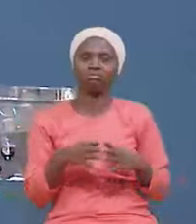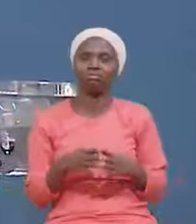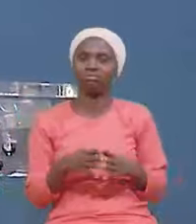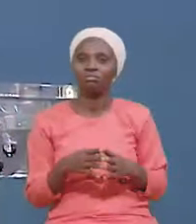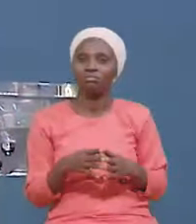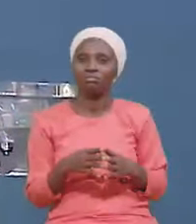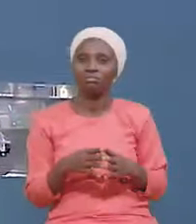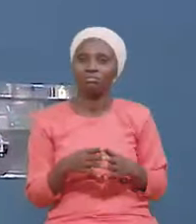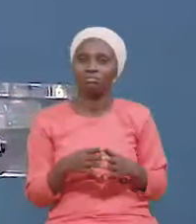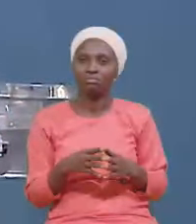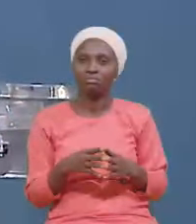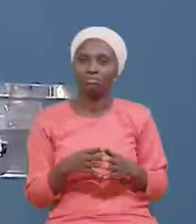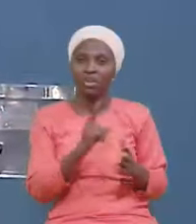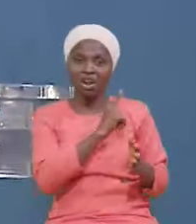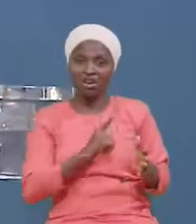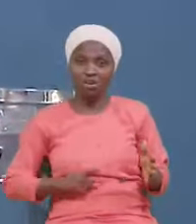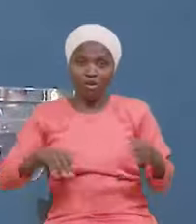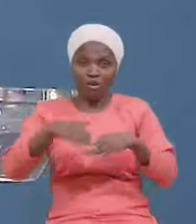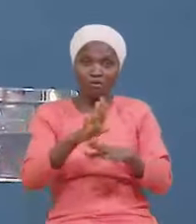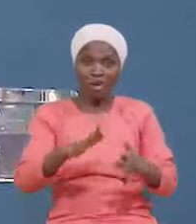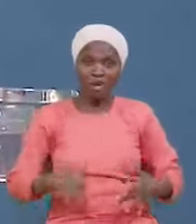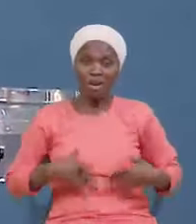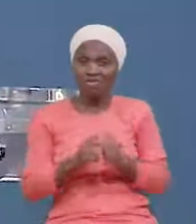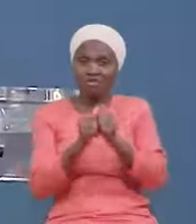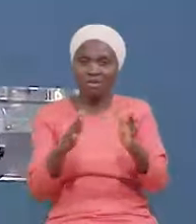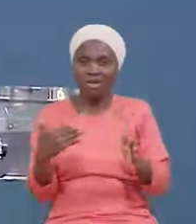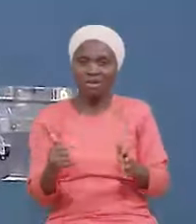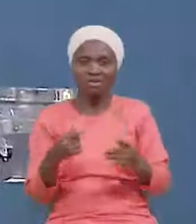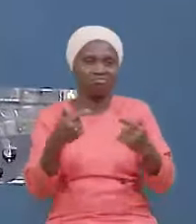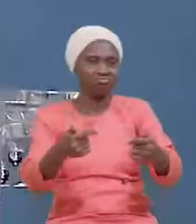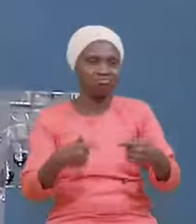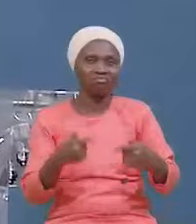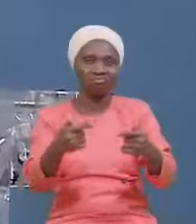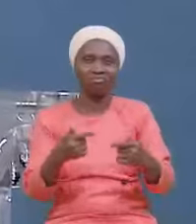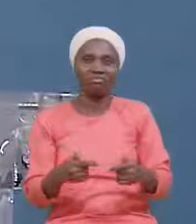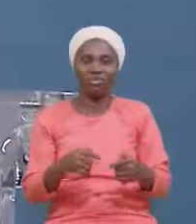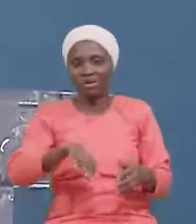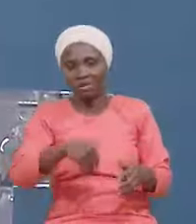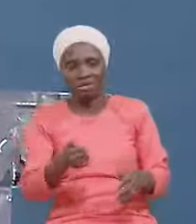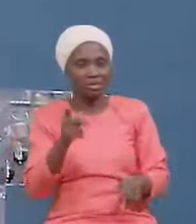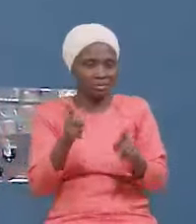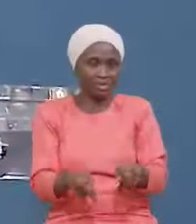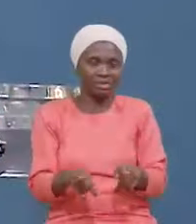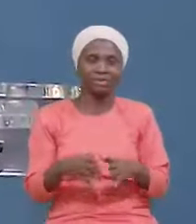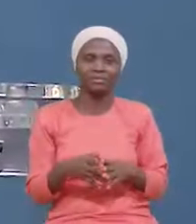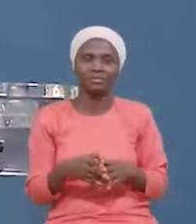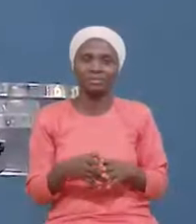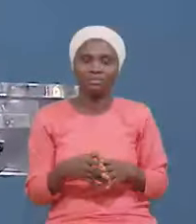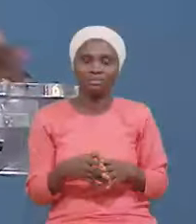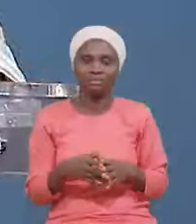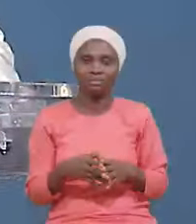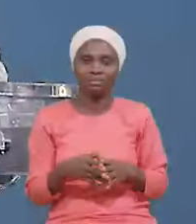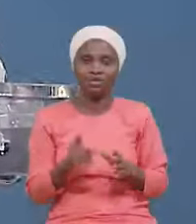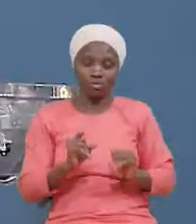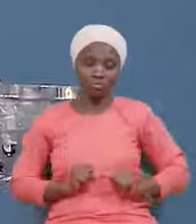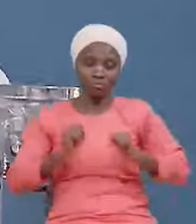లార్డ్ వితౌట్ ఎ రైవల్ ఆయన మన జీవితములోకి రాకుండా లార్డ్ దట్ యు సబ్మిట్ అండ్ సరెండర్ టు